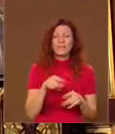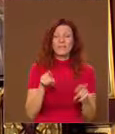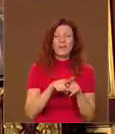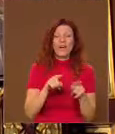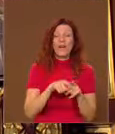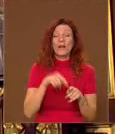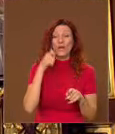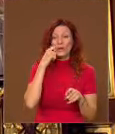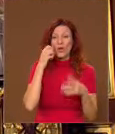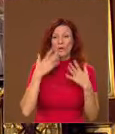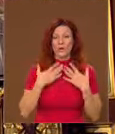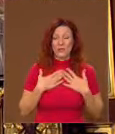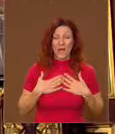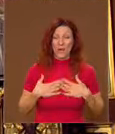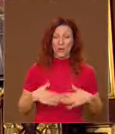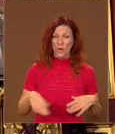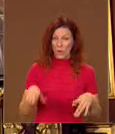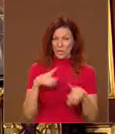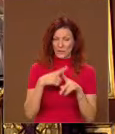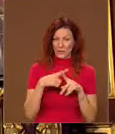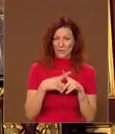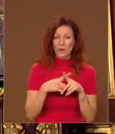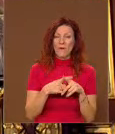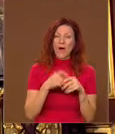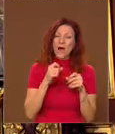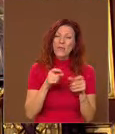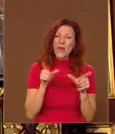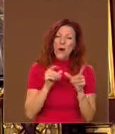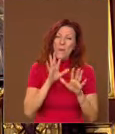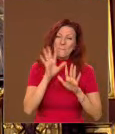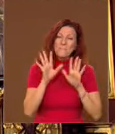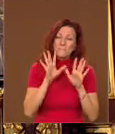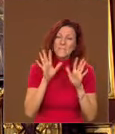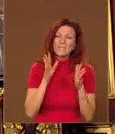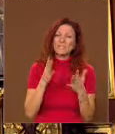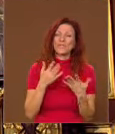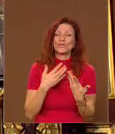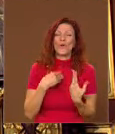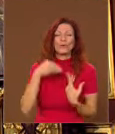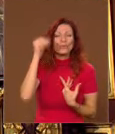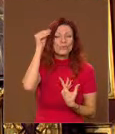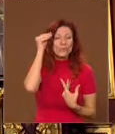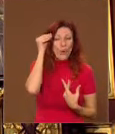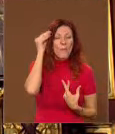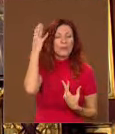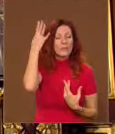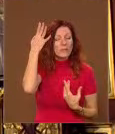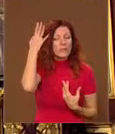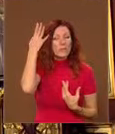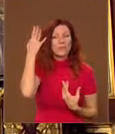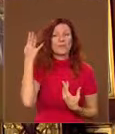тяло Христово, като мистично тяло Христово, за да поддържа своя